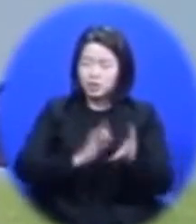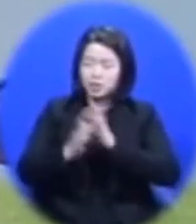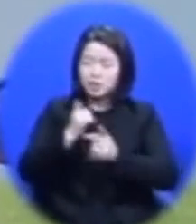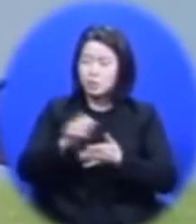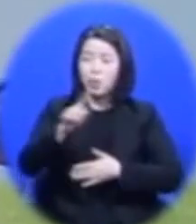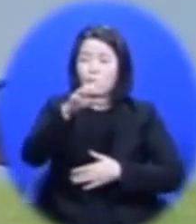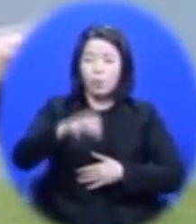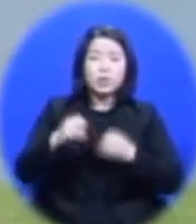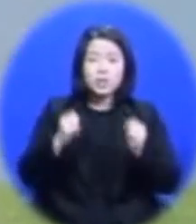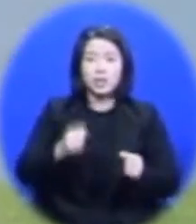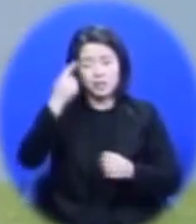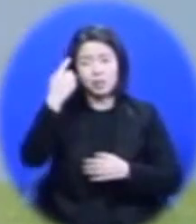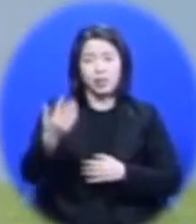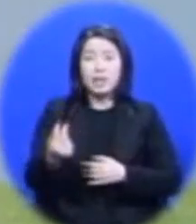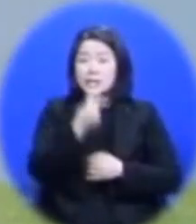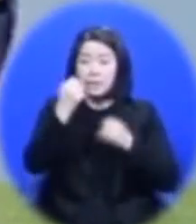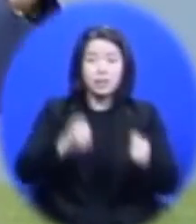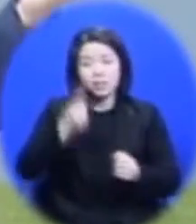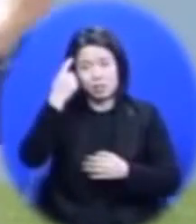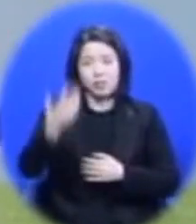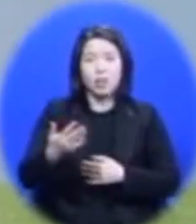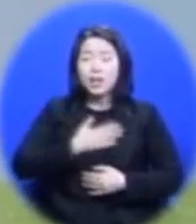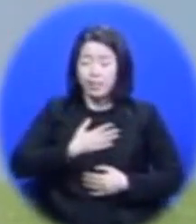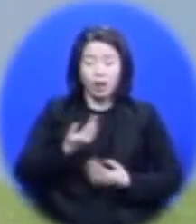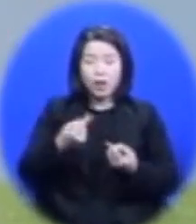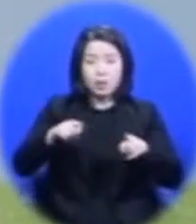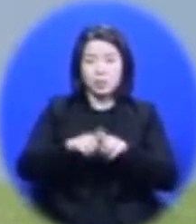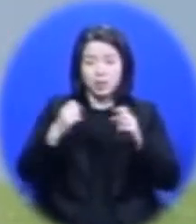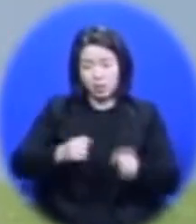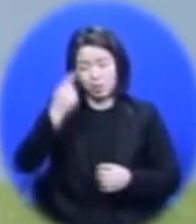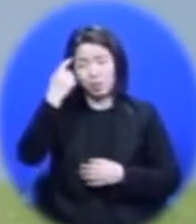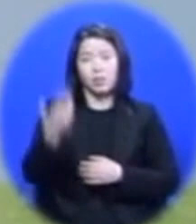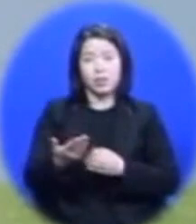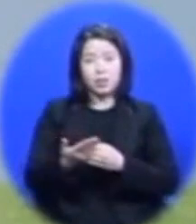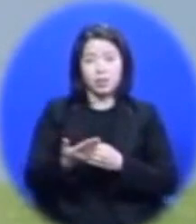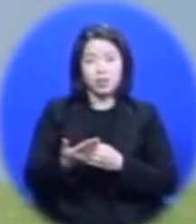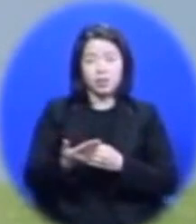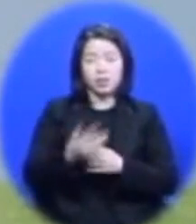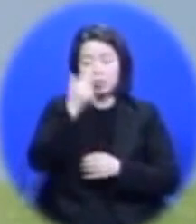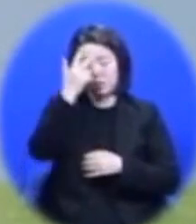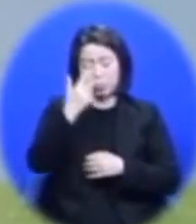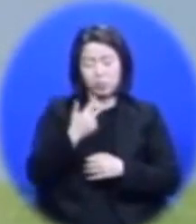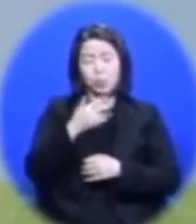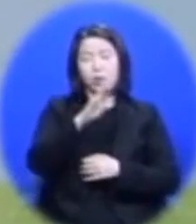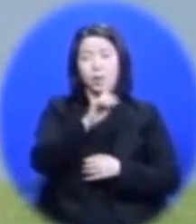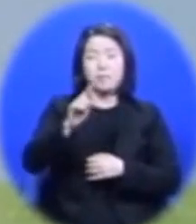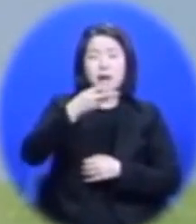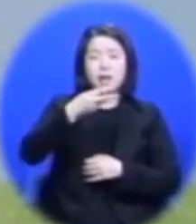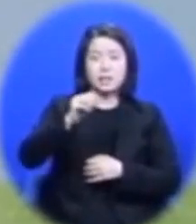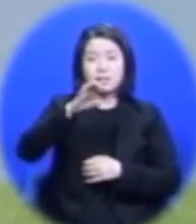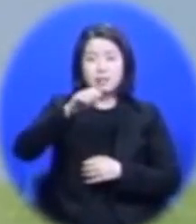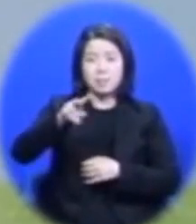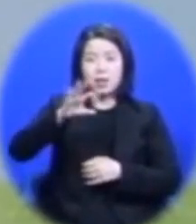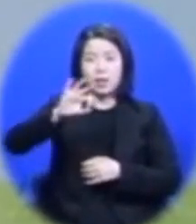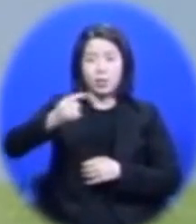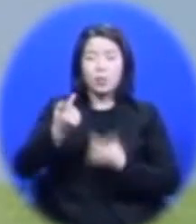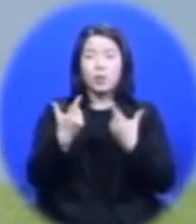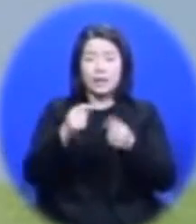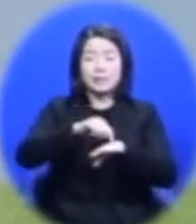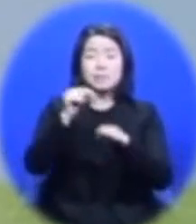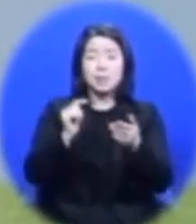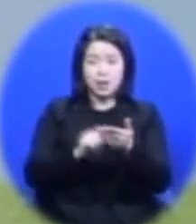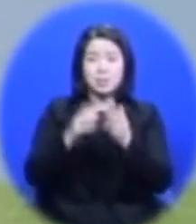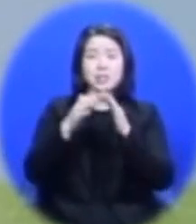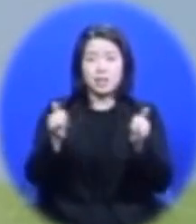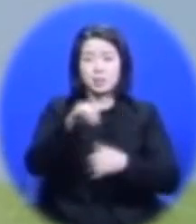계신 거야? 살아는 계신 거야? 나와도 같이 계신 거야? 소경 바디메오 같은 심정이신 분들 있으실 거예요. 걱정하지